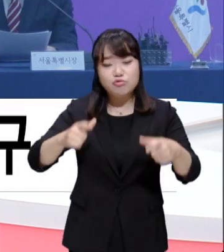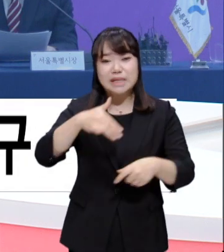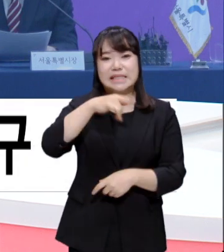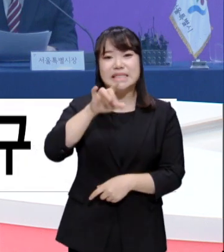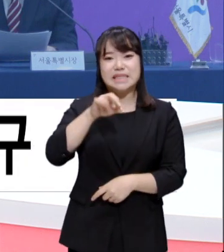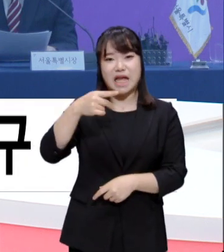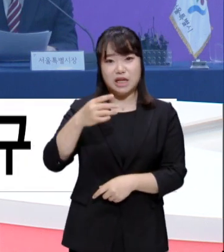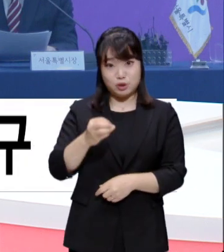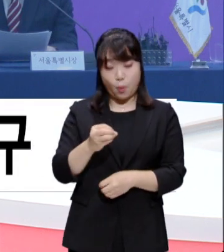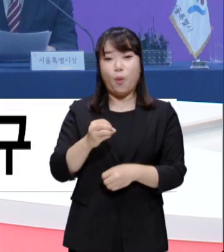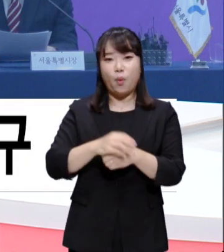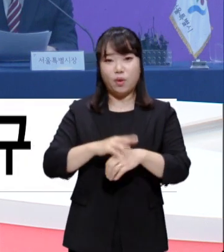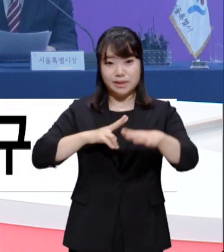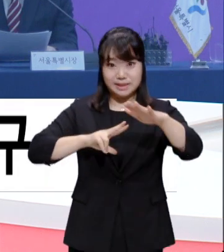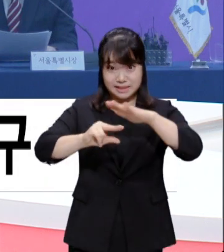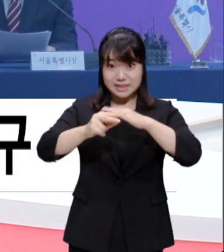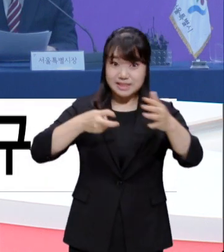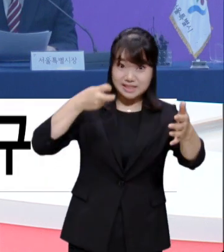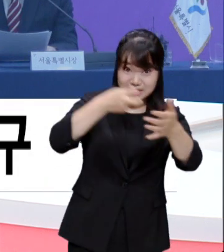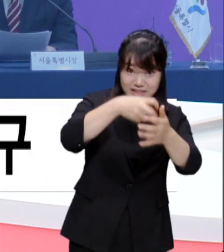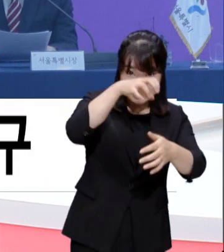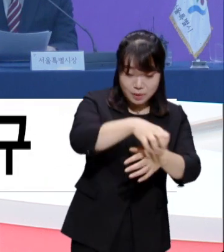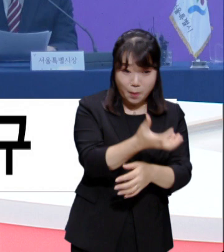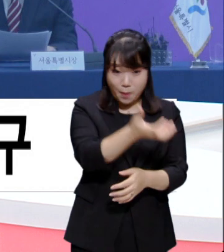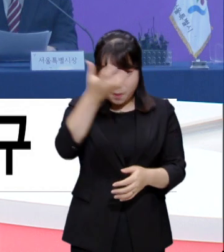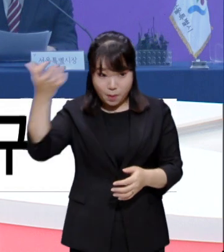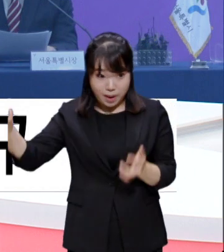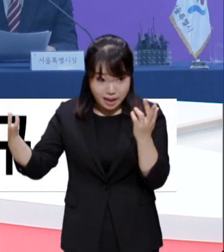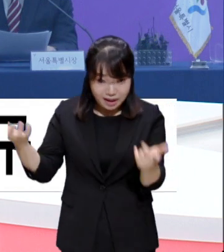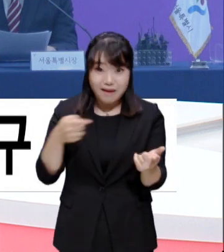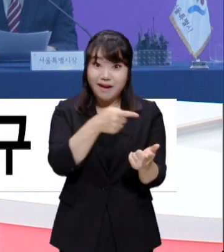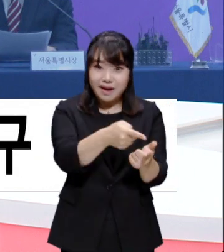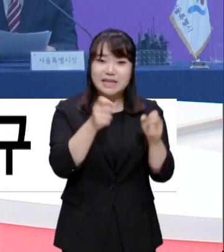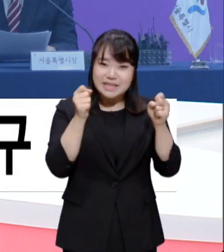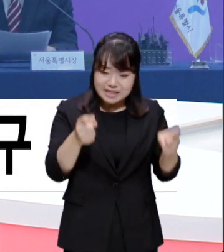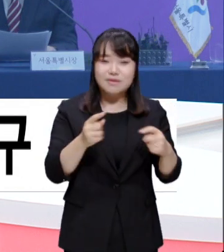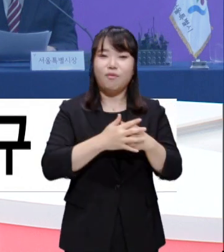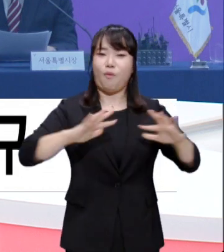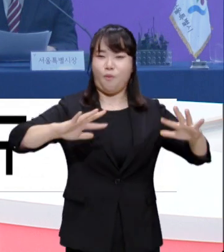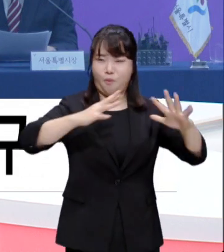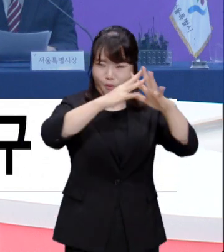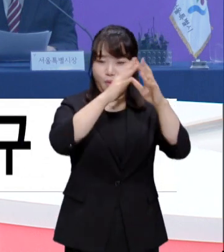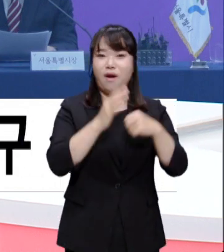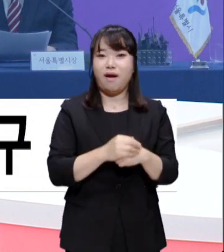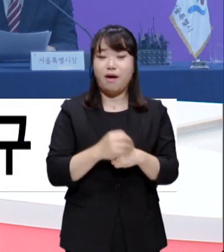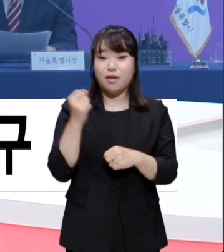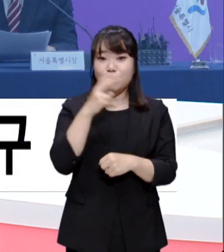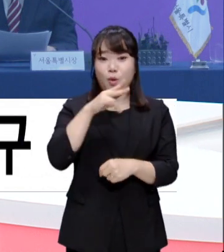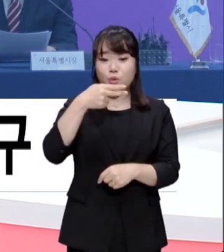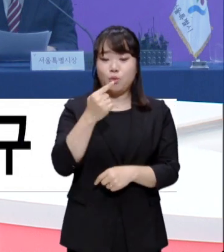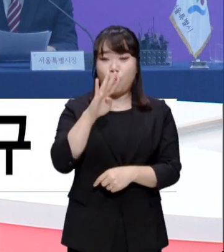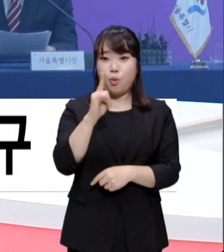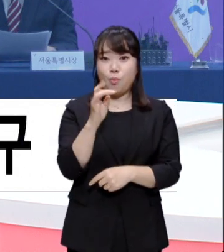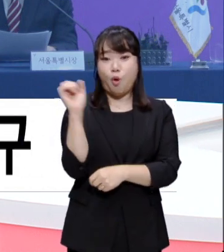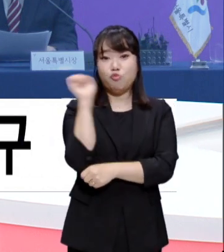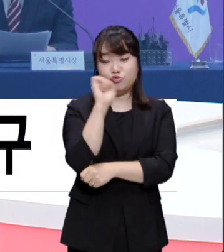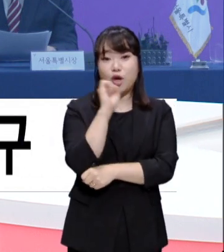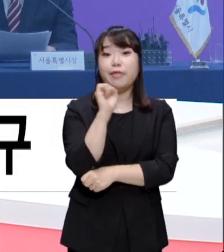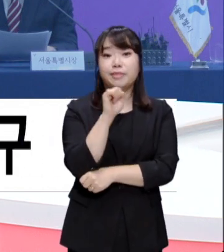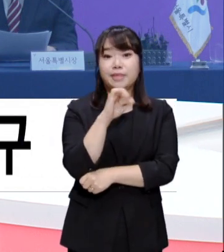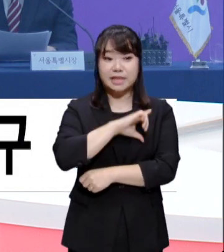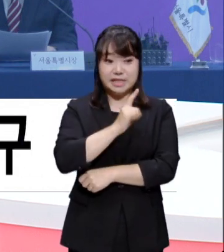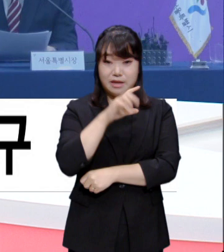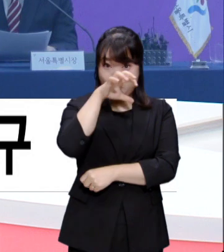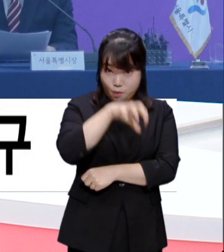창동 차량기지 개발과 함께 이 바이오 메디컬 산업단지 조성이 추진되는 도봉 운전면허 시험장 부지는 지난해